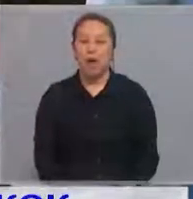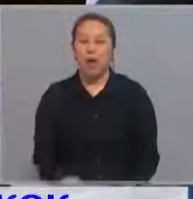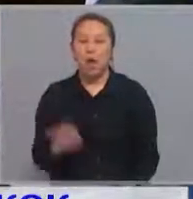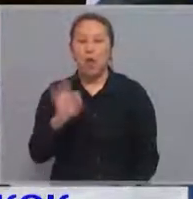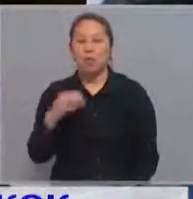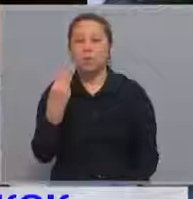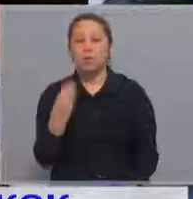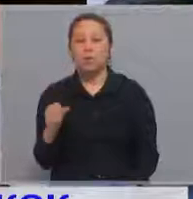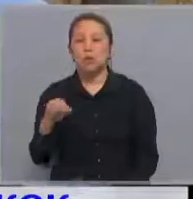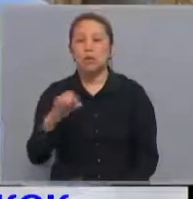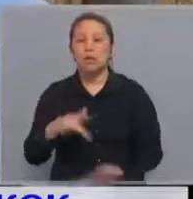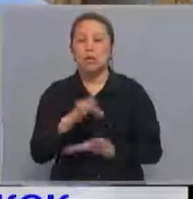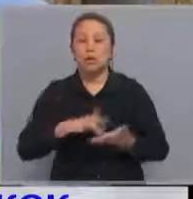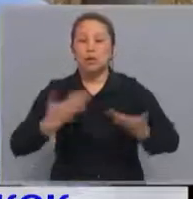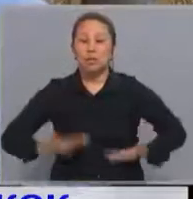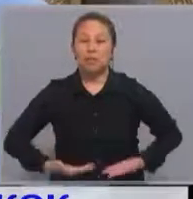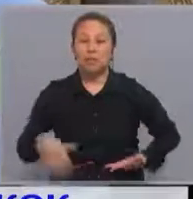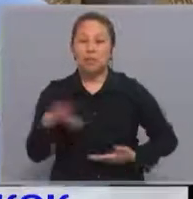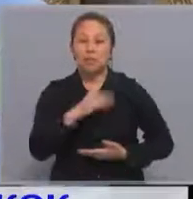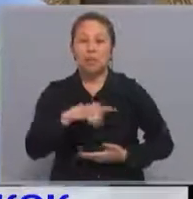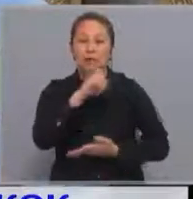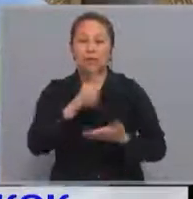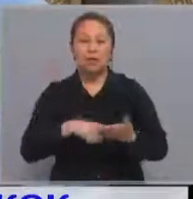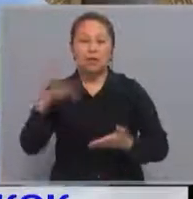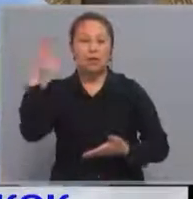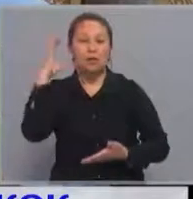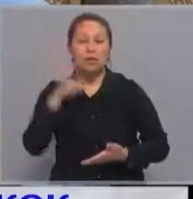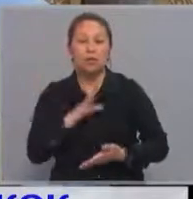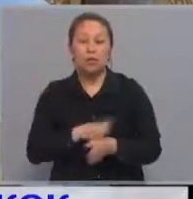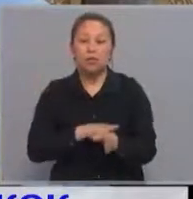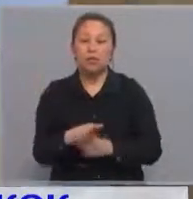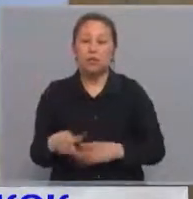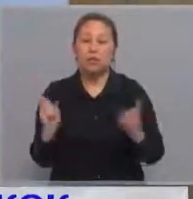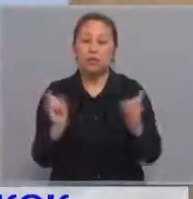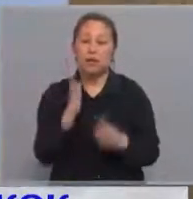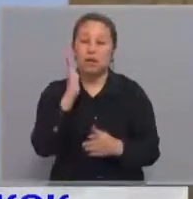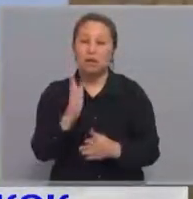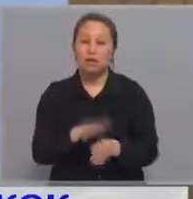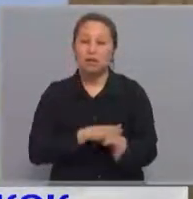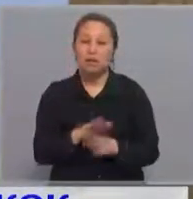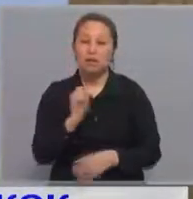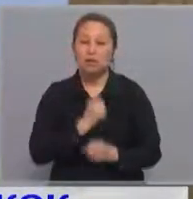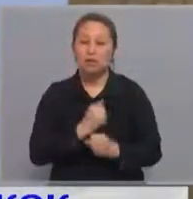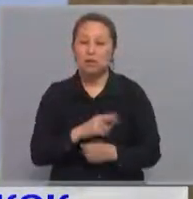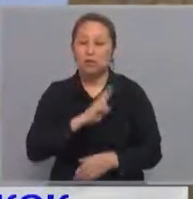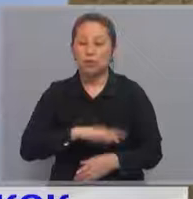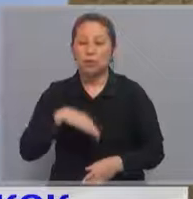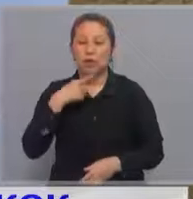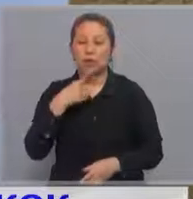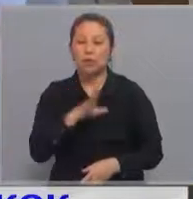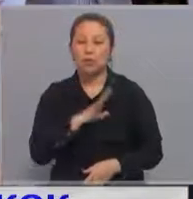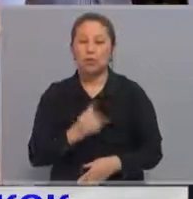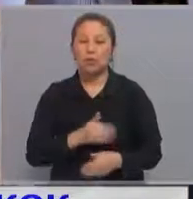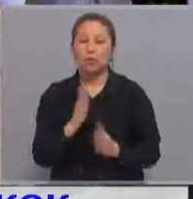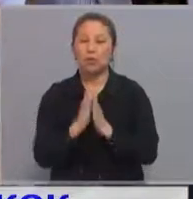Өмірзақ Шөкеев арыс тұрғындармен кездесіп, талап тілектерін тыңдады. Кездесуде өңірде атқарылып жатқан және алдағы уақытта атқарылатын игілікті істерді атап өтті.